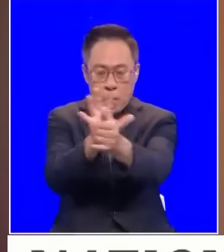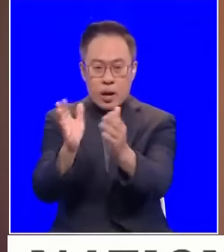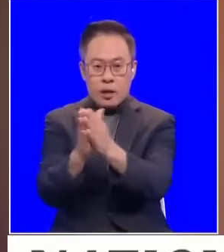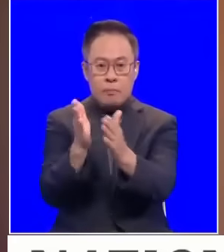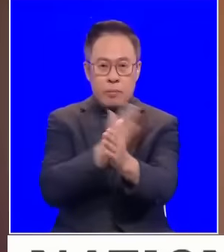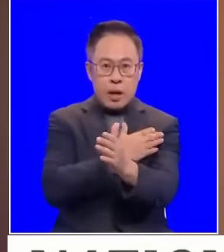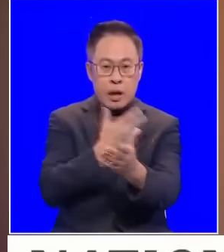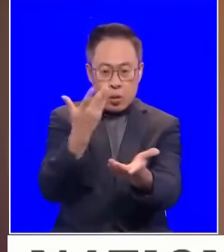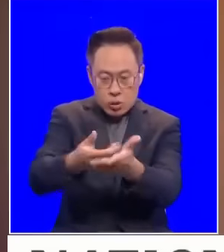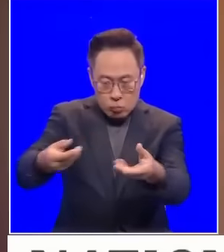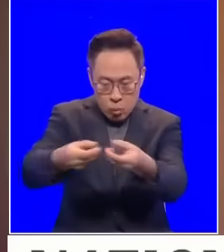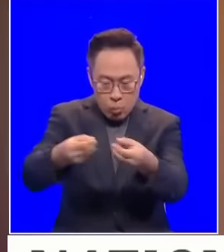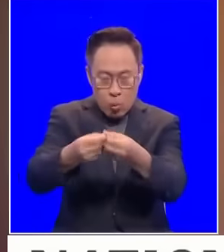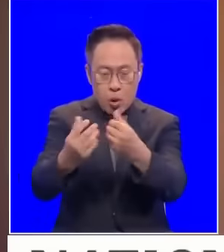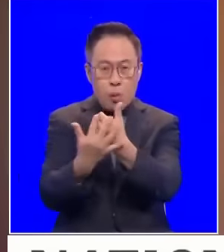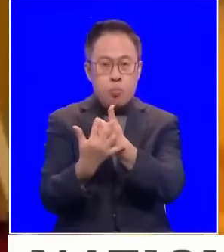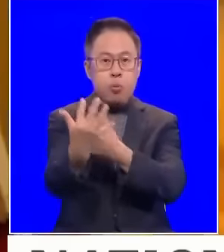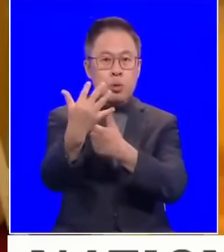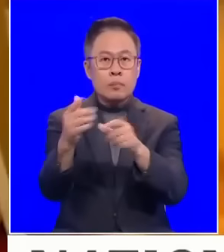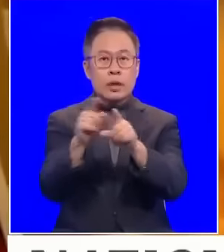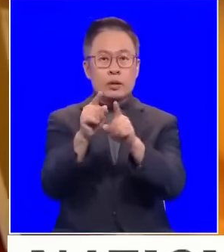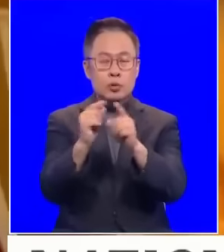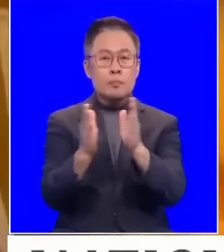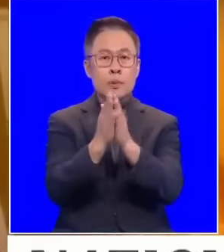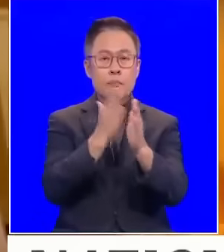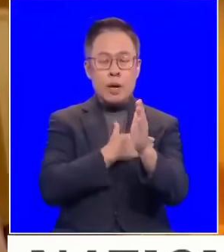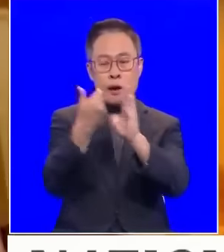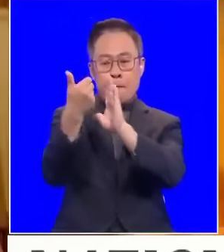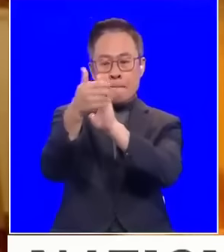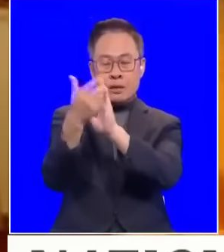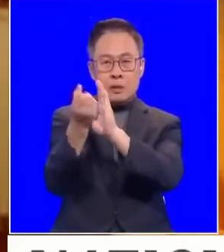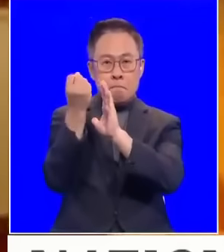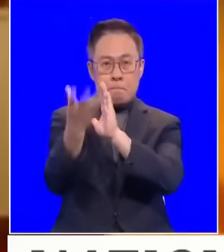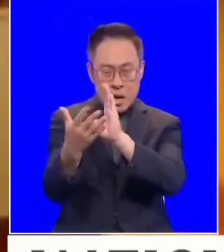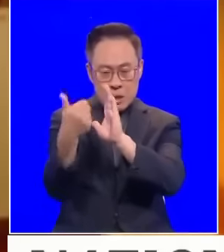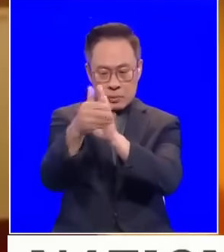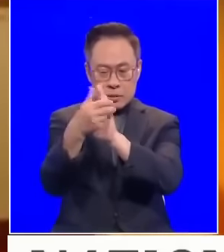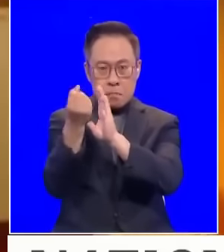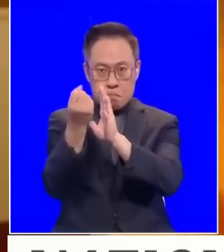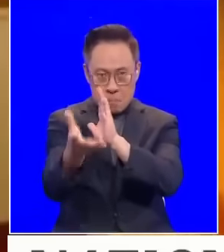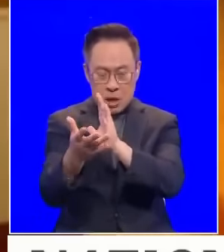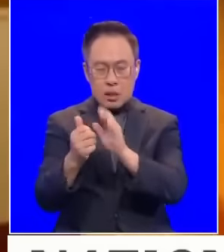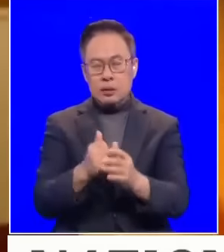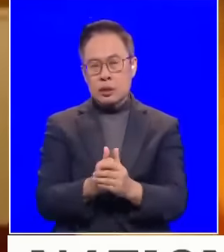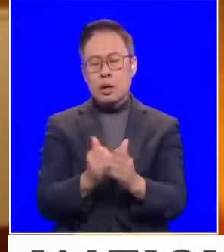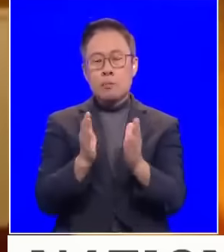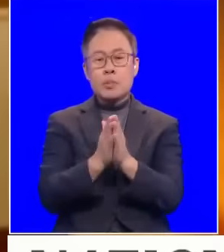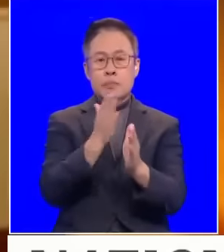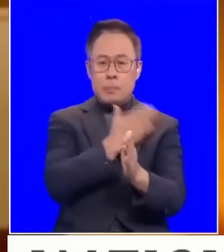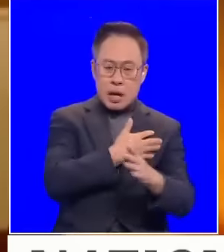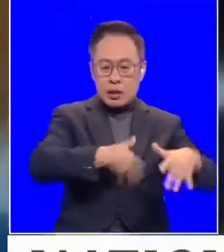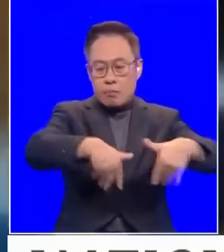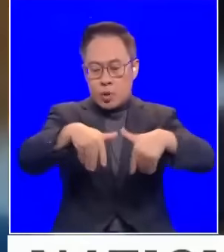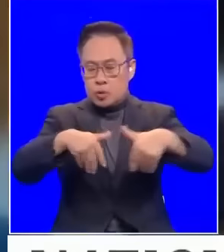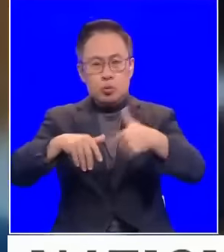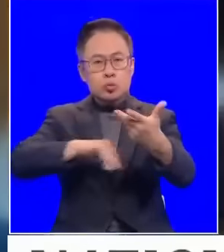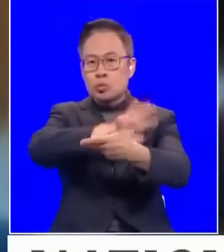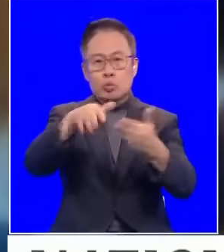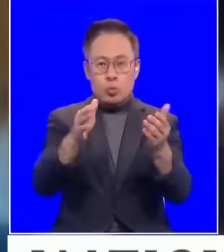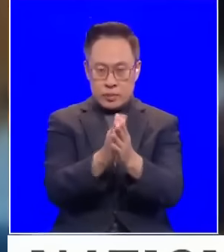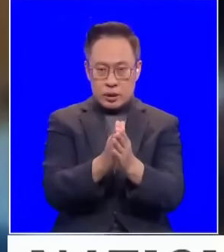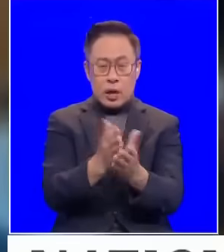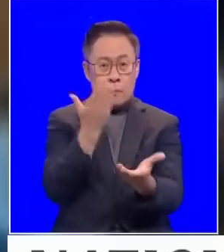ที่ถูกหลอกเนี่ยนะคะส่วนใหญ่จะอยู่ในพื้นที่ภาคอีสานค่ะเห็นว่าโอ้โหผู้เสียหายเยอะนะความเสียหายเนี่ยพุ่งทะลุไป 5,000 กว่าล้